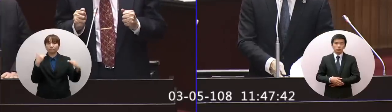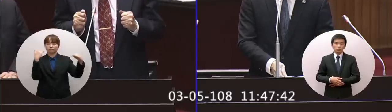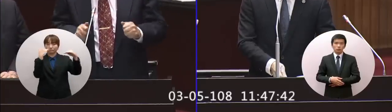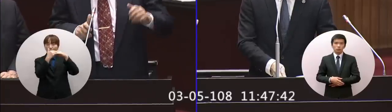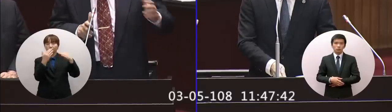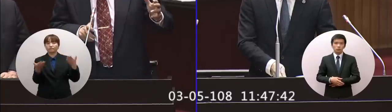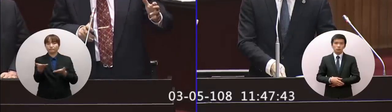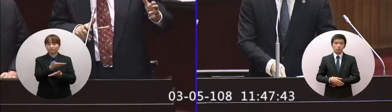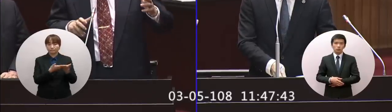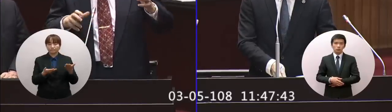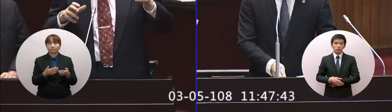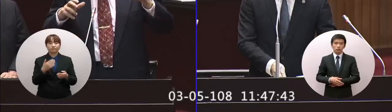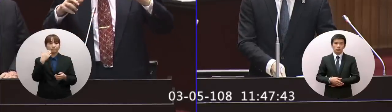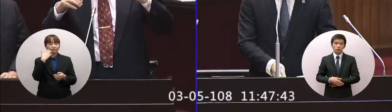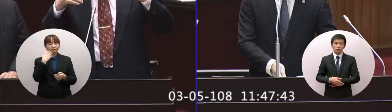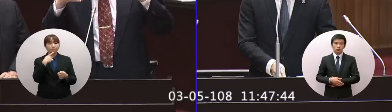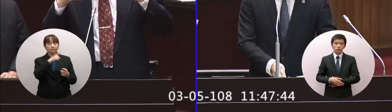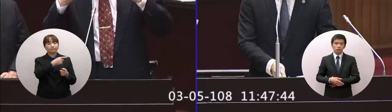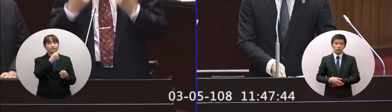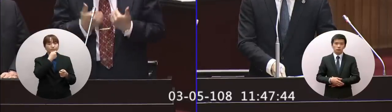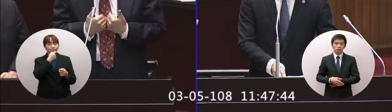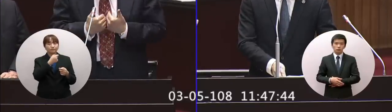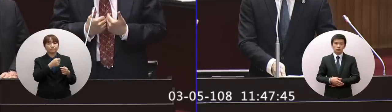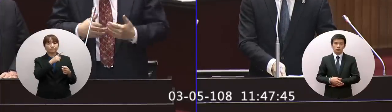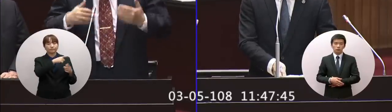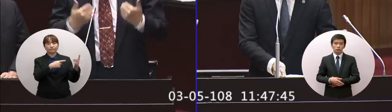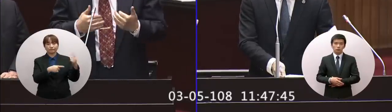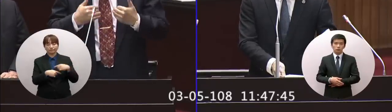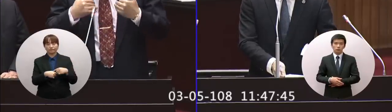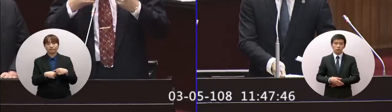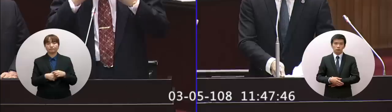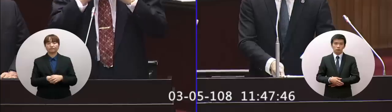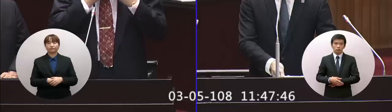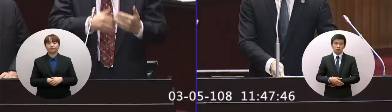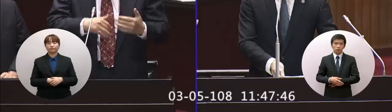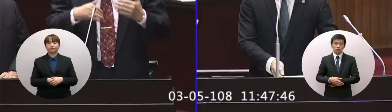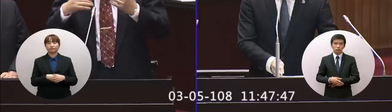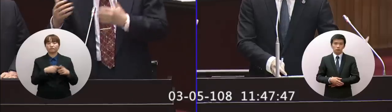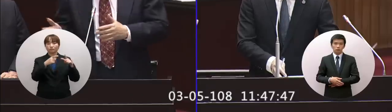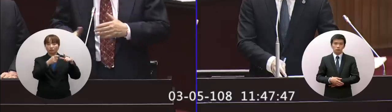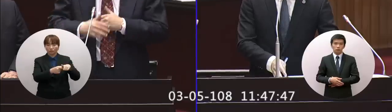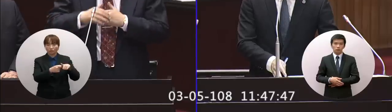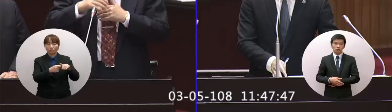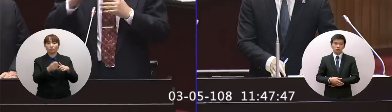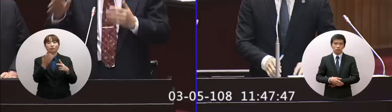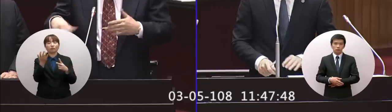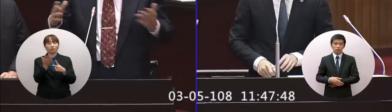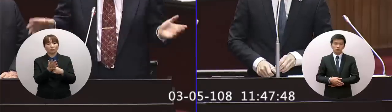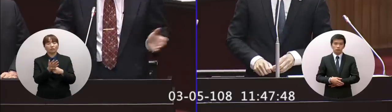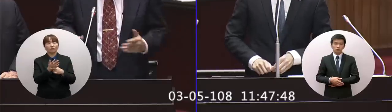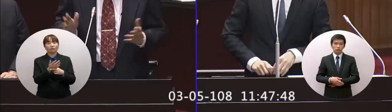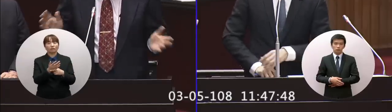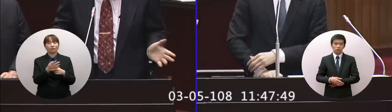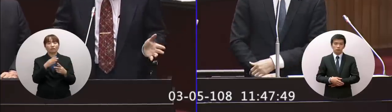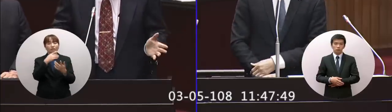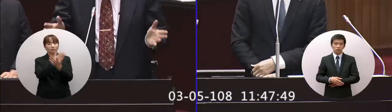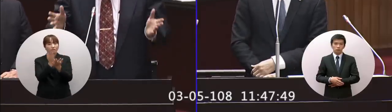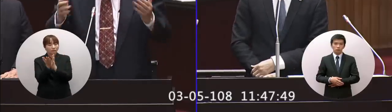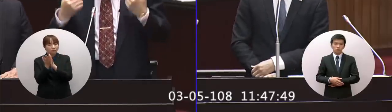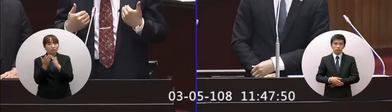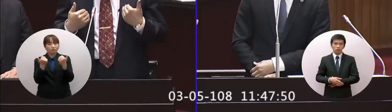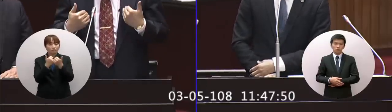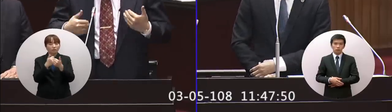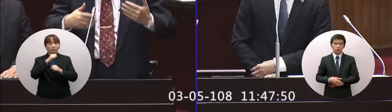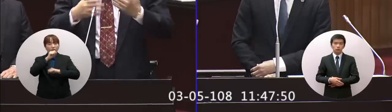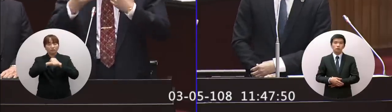交流，吼，所以伊若来愿意啊，见面，是不管是公开还是不含这个任何形式，